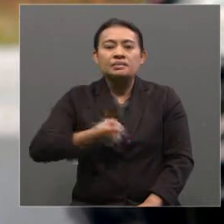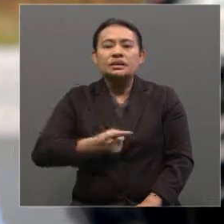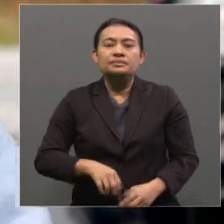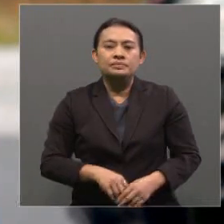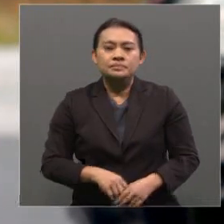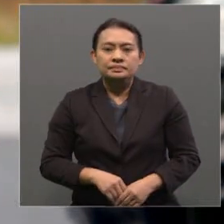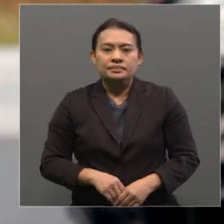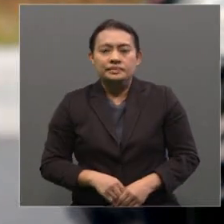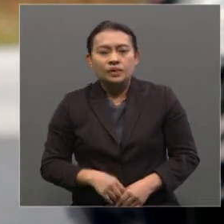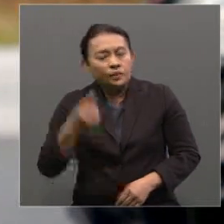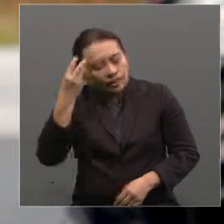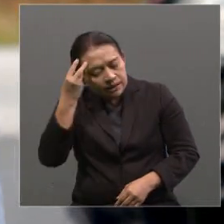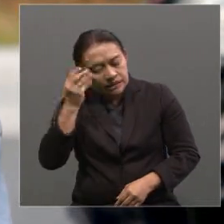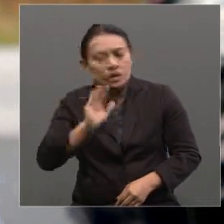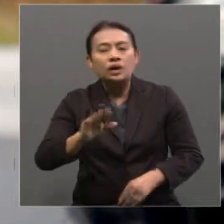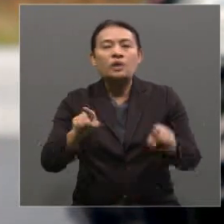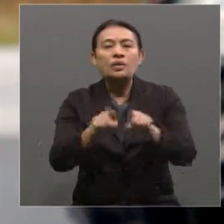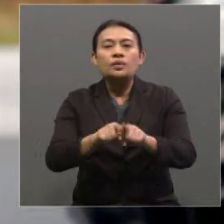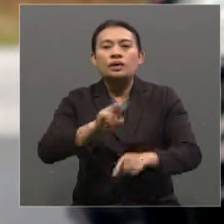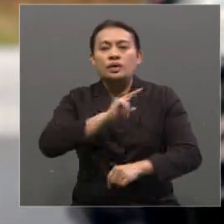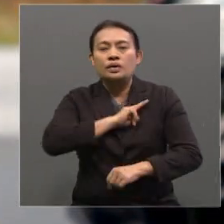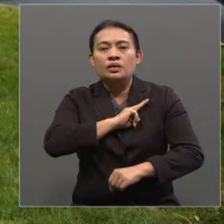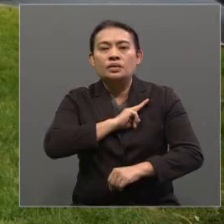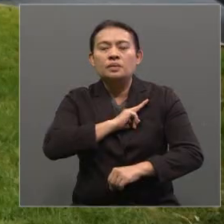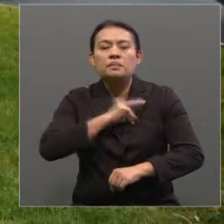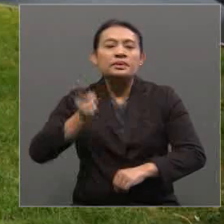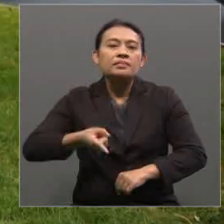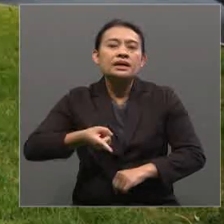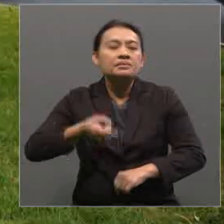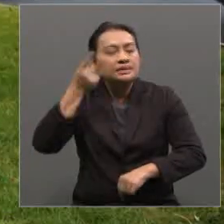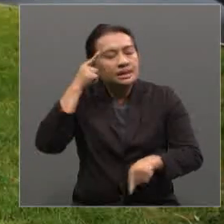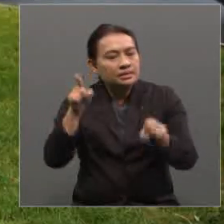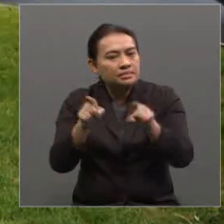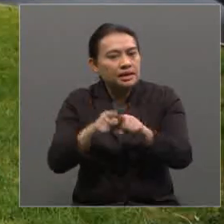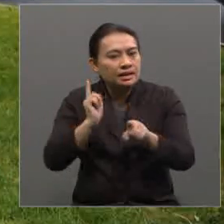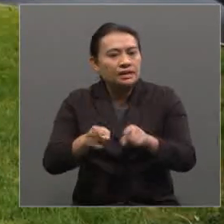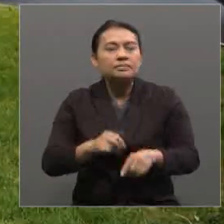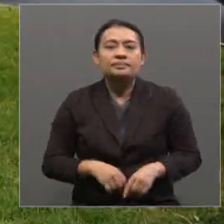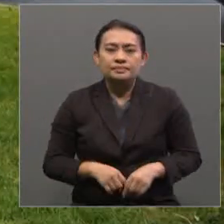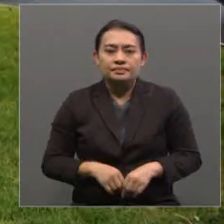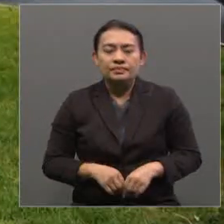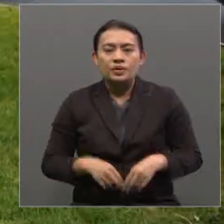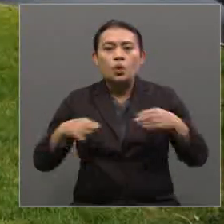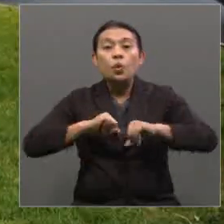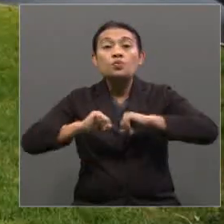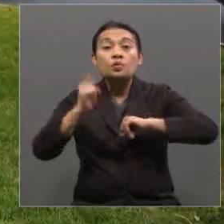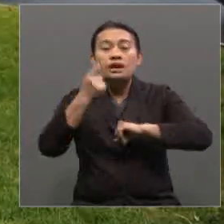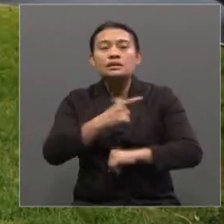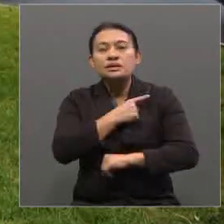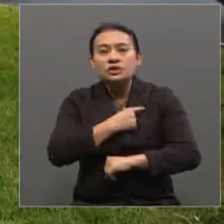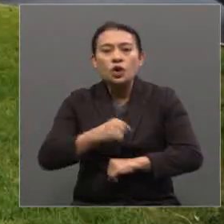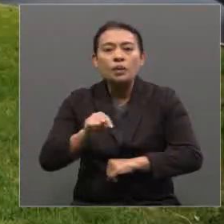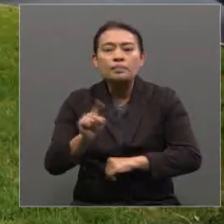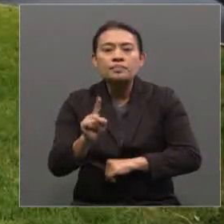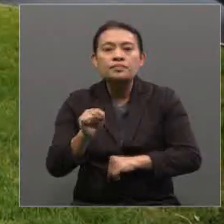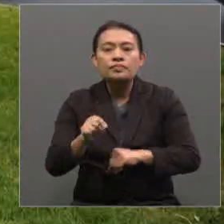ยังแนวคิดเราก็ยังเหมือนเดิมค่ะก็ยังไม่เปลี่ยนไป ครับผมแนวคิดที่คนรุ่นใหม่ชอบคนที่อยู่ในดวงใจเอาเฉ